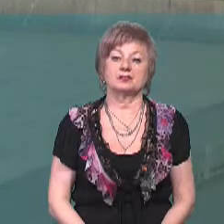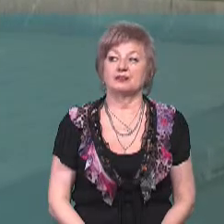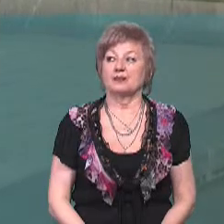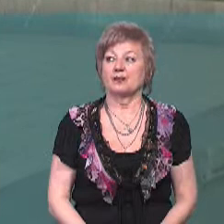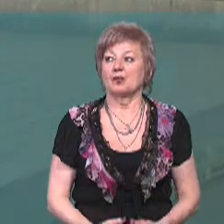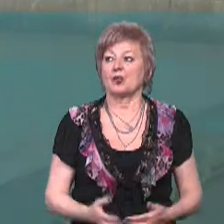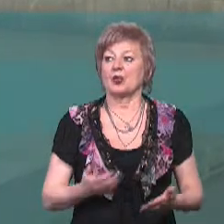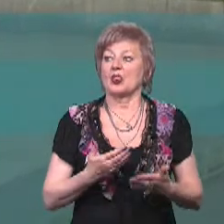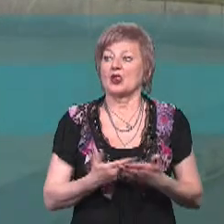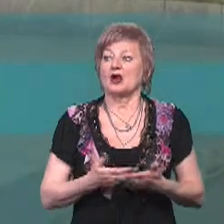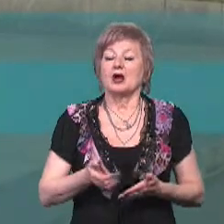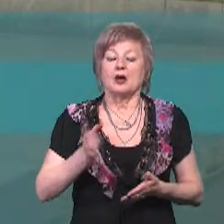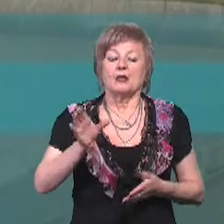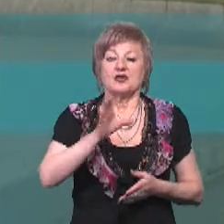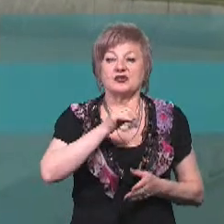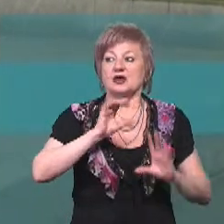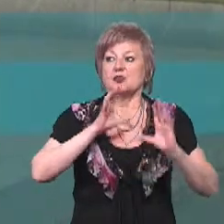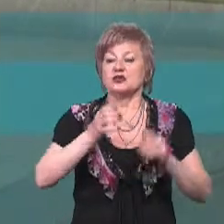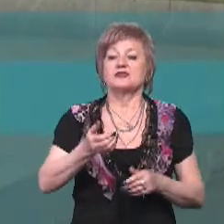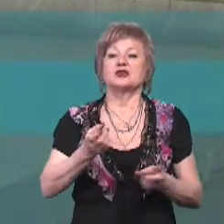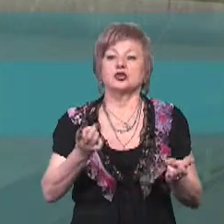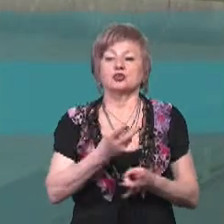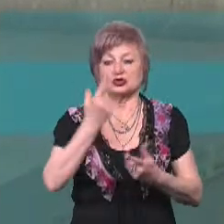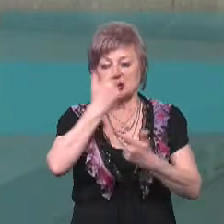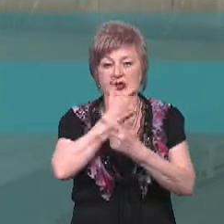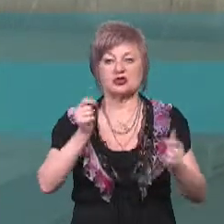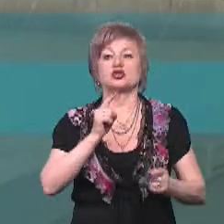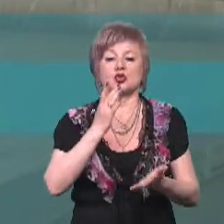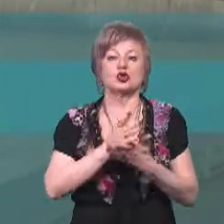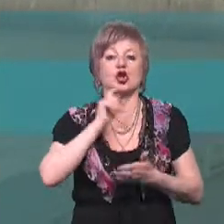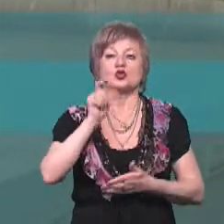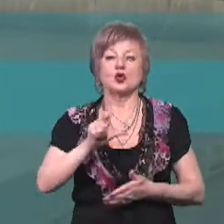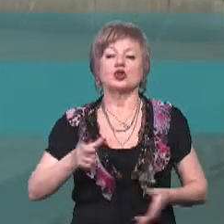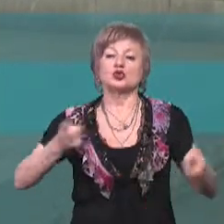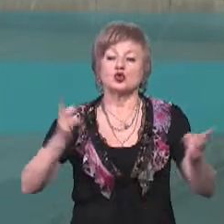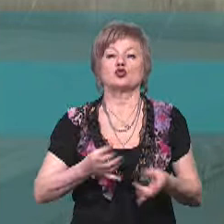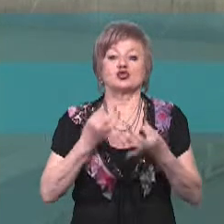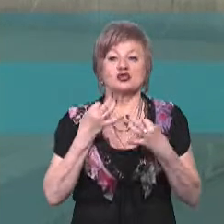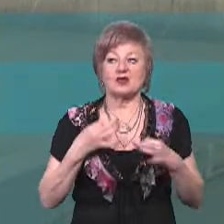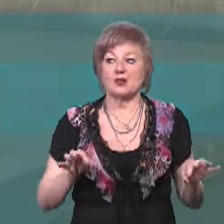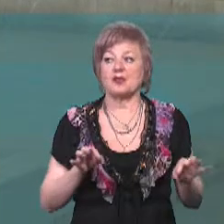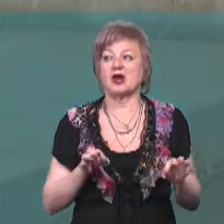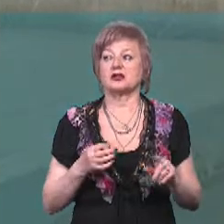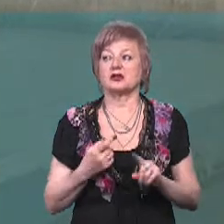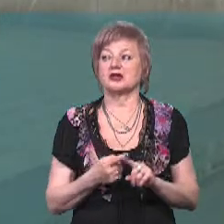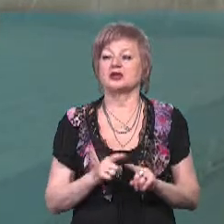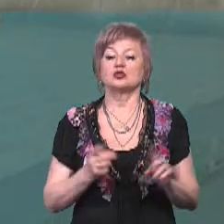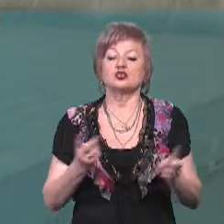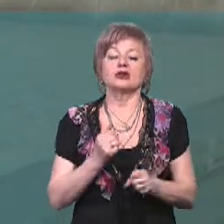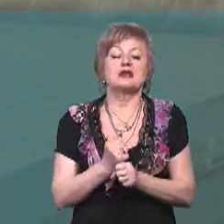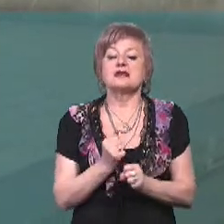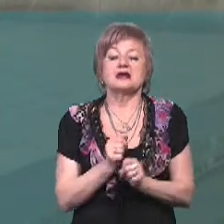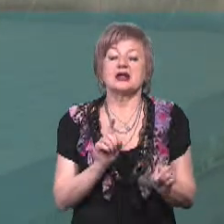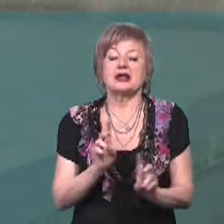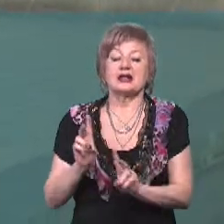Ми хочемо нагадати світу, що є українці, які знаходяться в полоні, що їх треба визволяти, і для цього треба робити якісь дії. Не